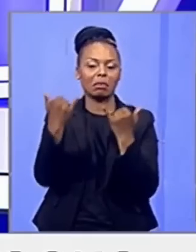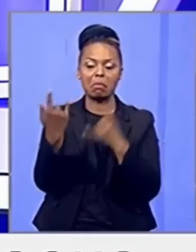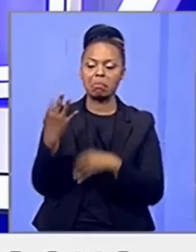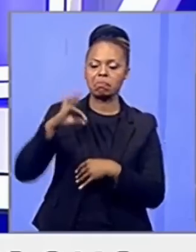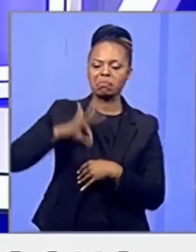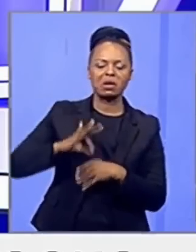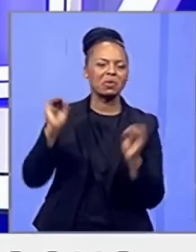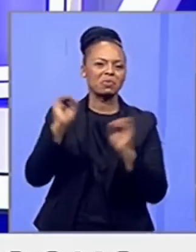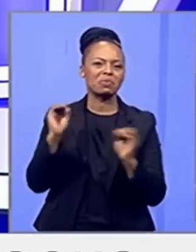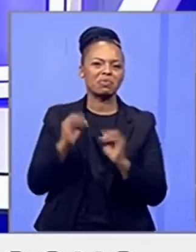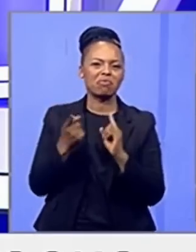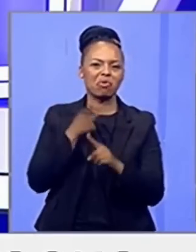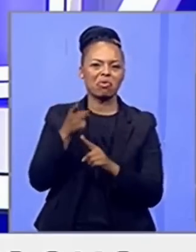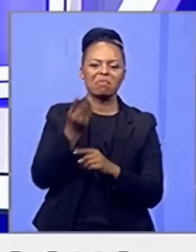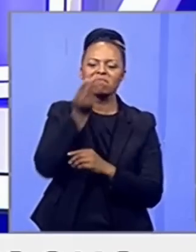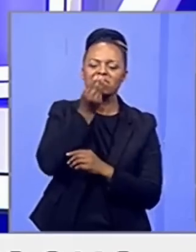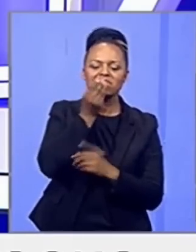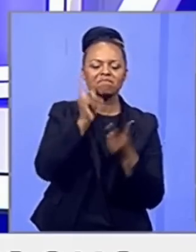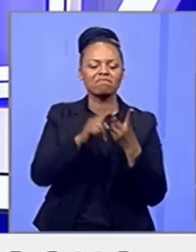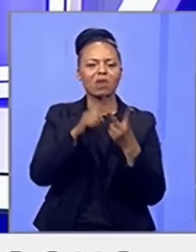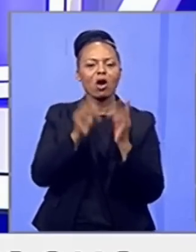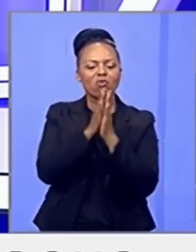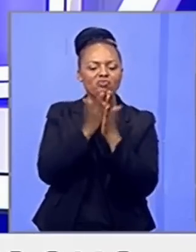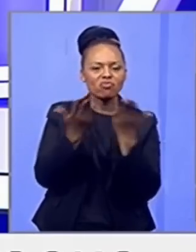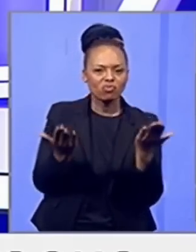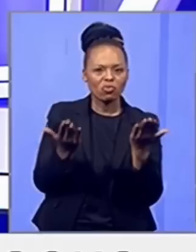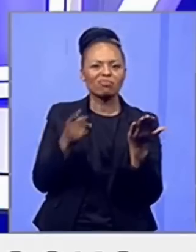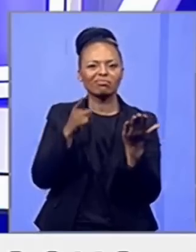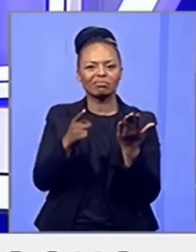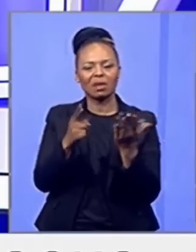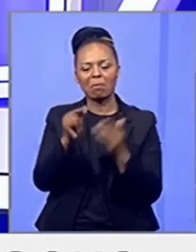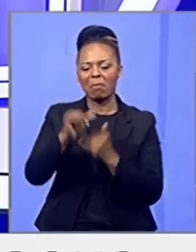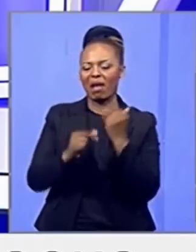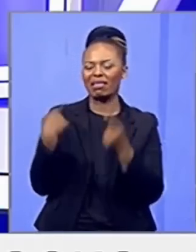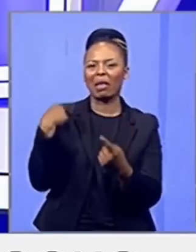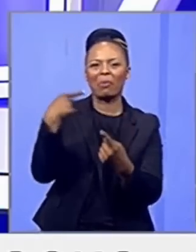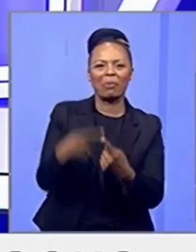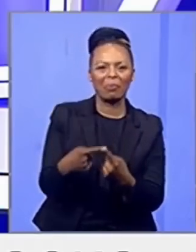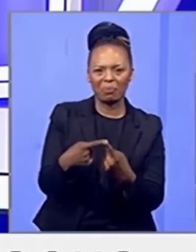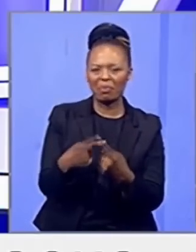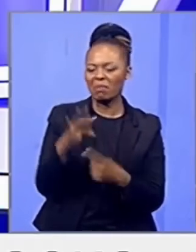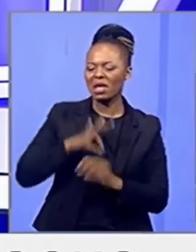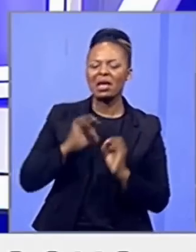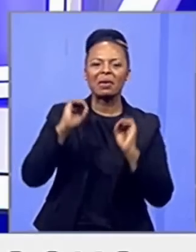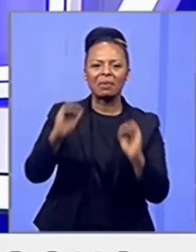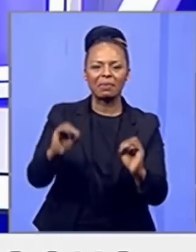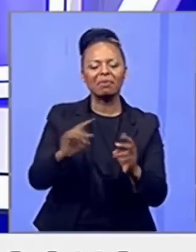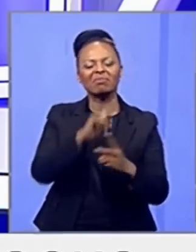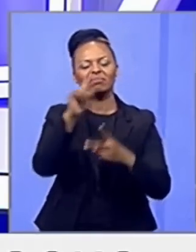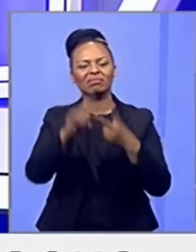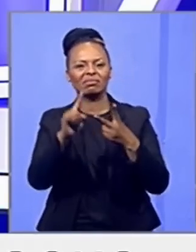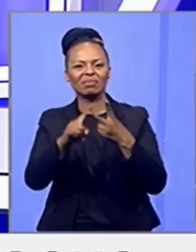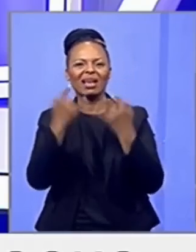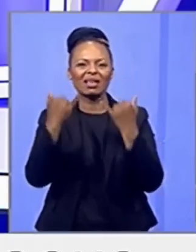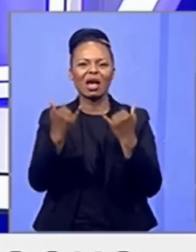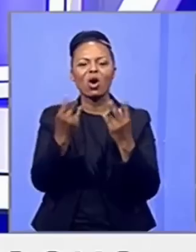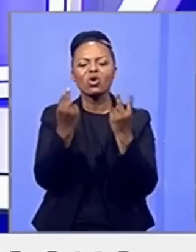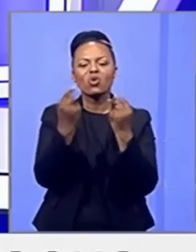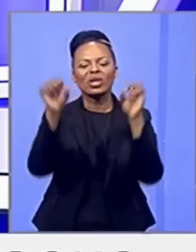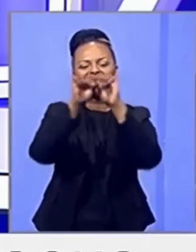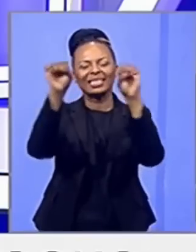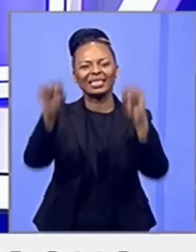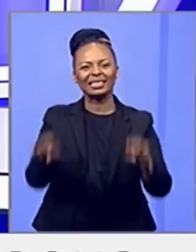hwetša tšhelete ya bona ya dijo le dipuku sebaka sa dikgwedi. Ba lla gape ka mokgwa o moswa wa go lefela